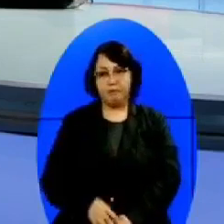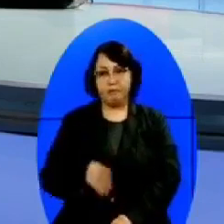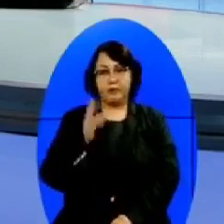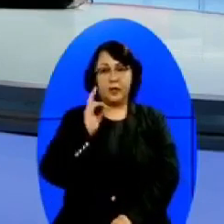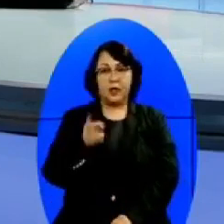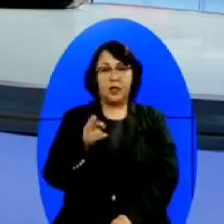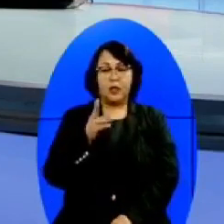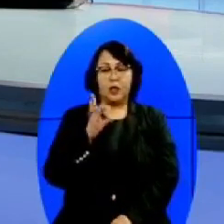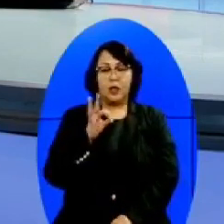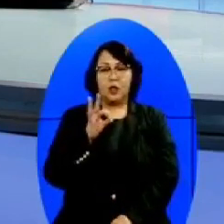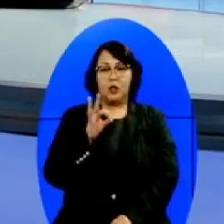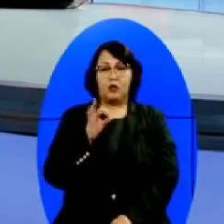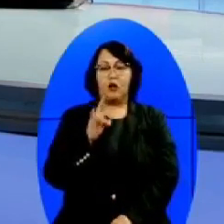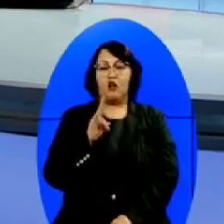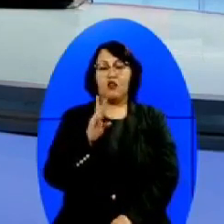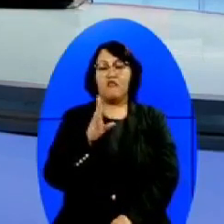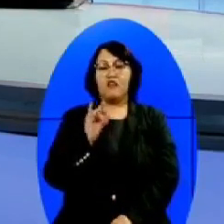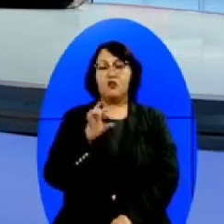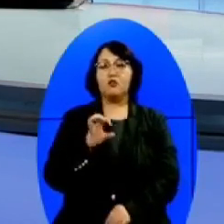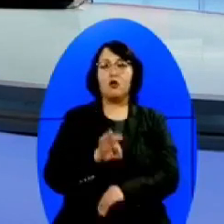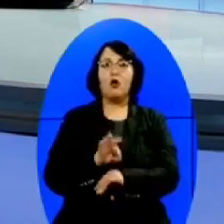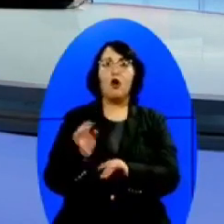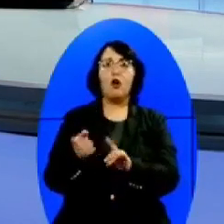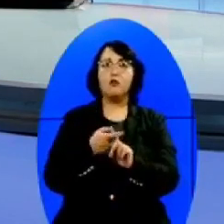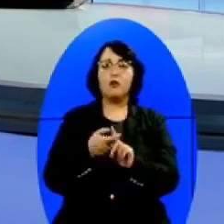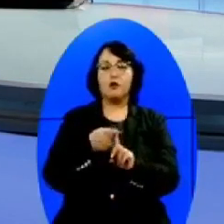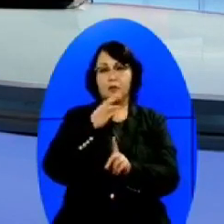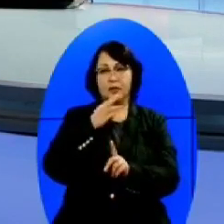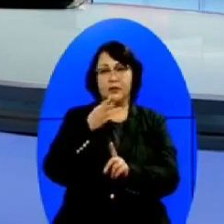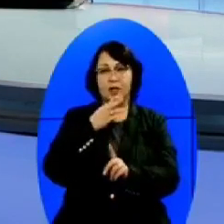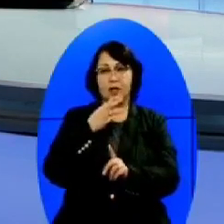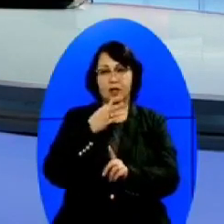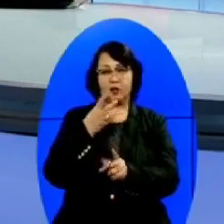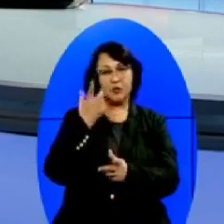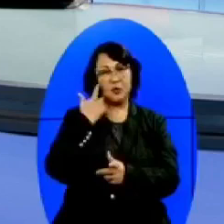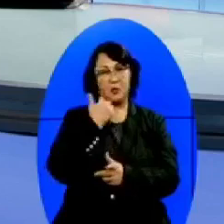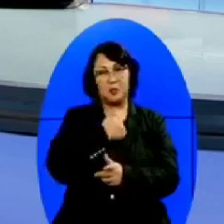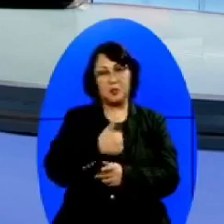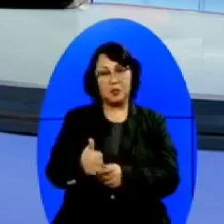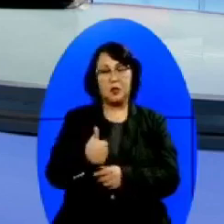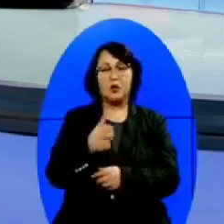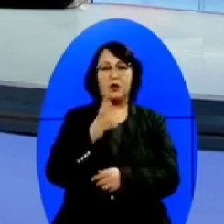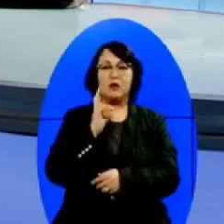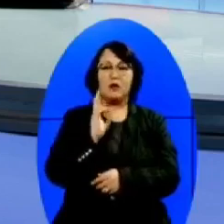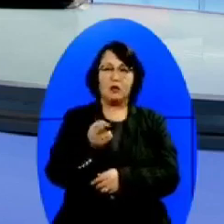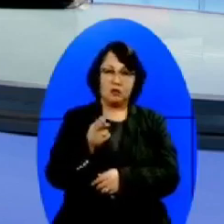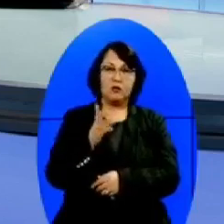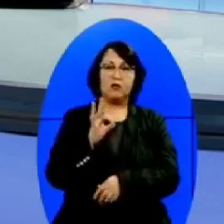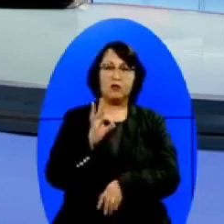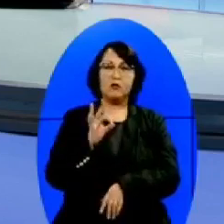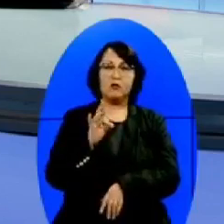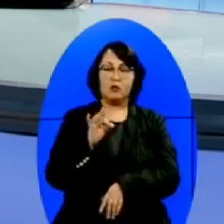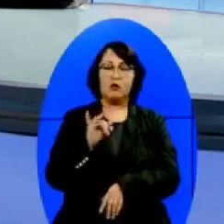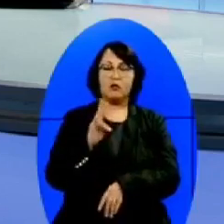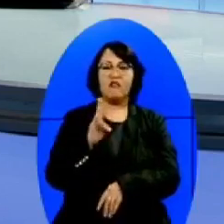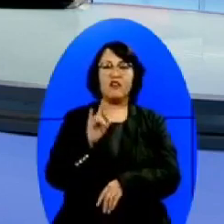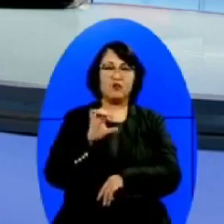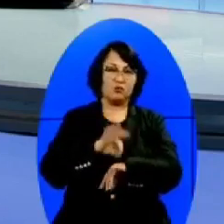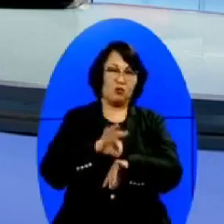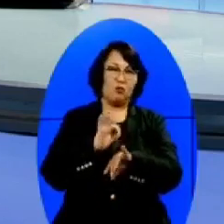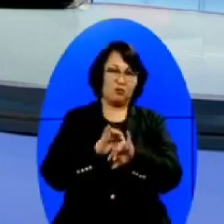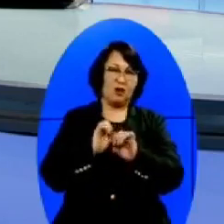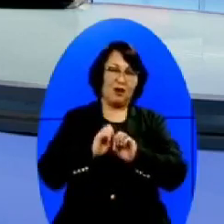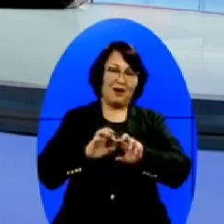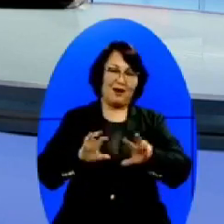коронавирустай холбоотой мэдээллээр эхэлнэ. Мэдээллийн хувьд гэвэл одоо өдөр ирэх тусам л одоо нэмэгдэж байгаа юм таагүй мэдээлэл байна. Чухам сайхан мэдээ юу байна? Гэхдээ